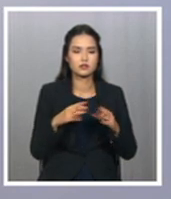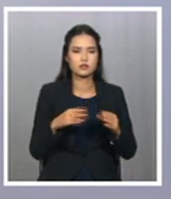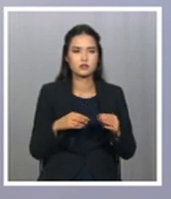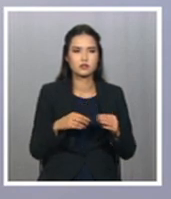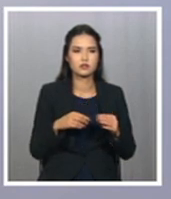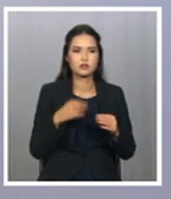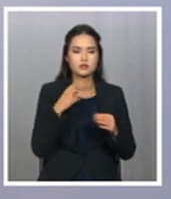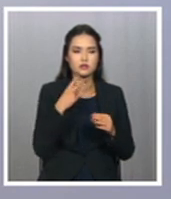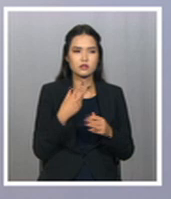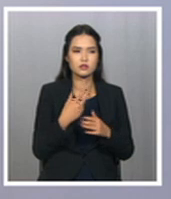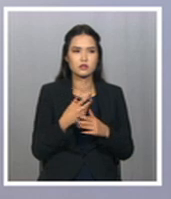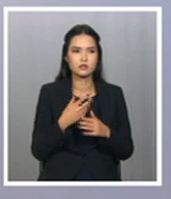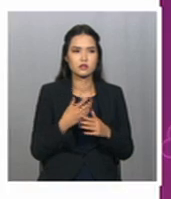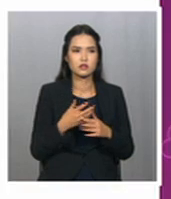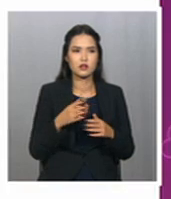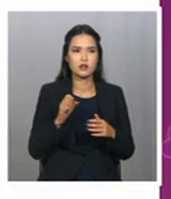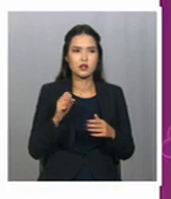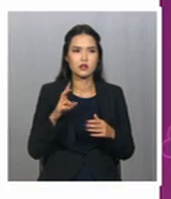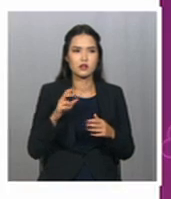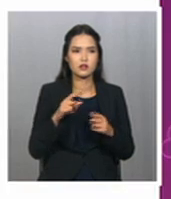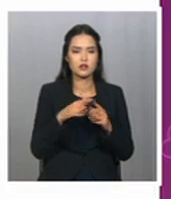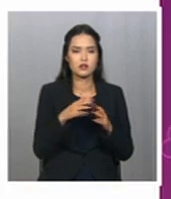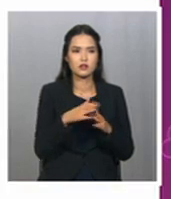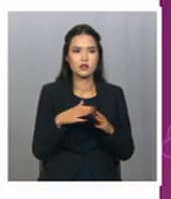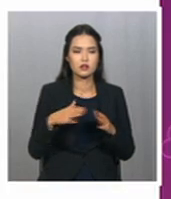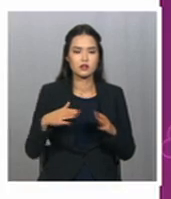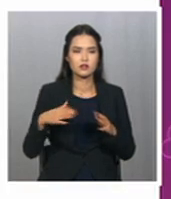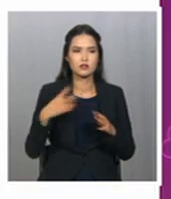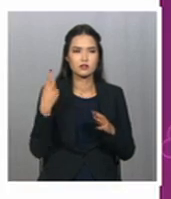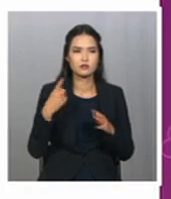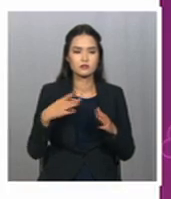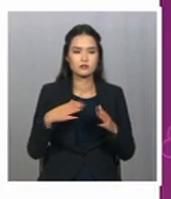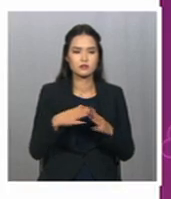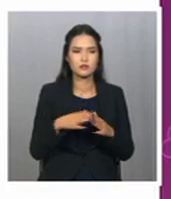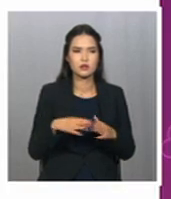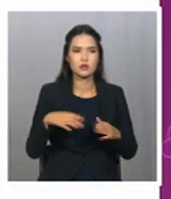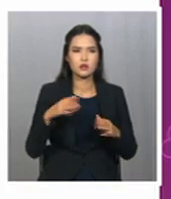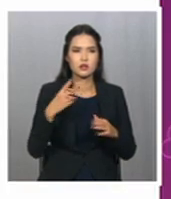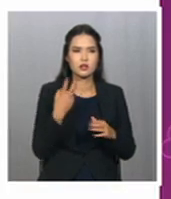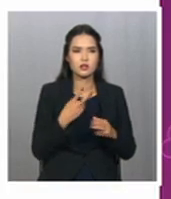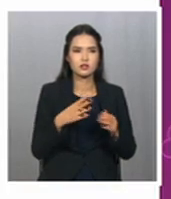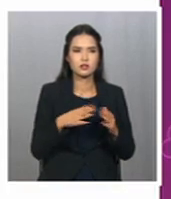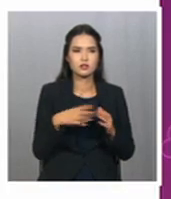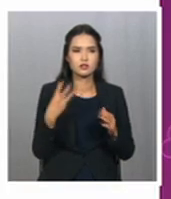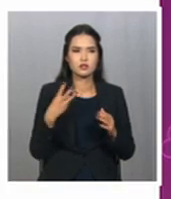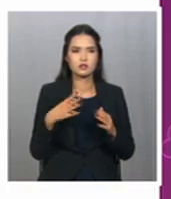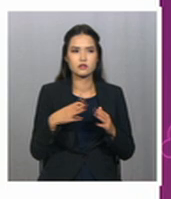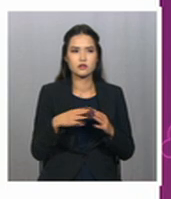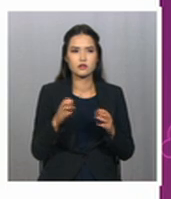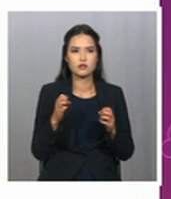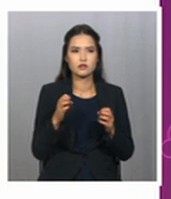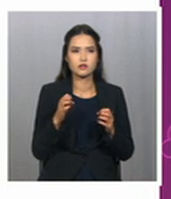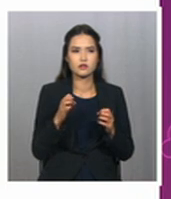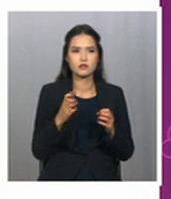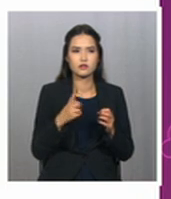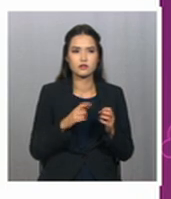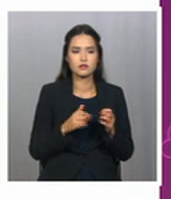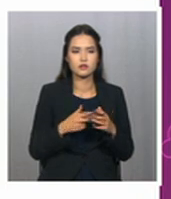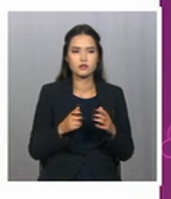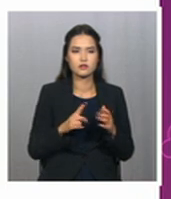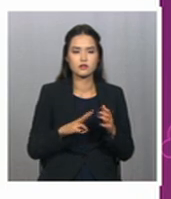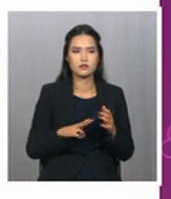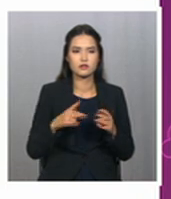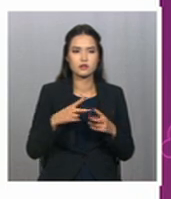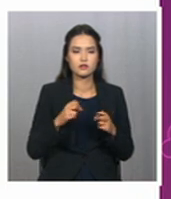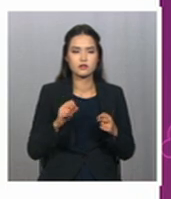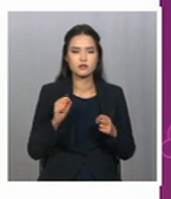яғни қалған екі қабырғасын және бұрышын. Әрине, екі бұрышы белгілі болса, үшінші бұрышты табу өте оңай. Үш бұрыштың ішкі бұрыштарының қосындысы